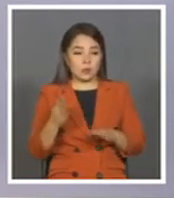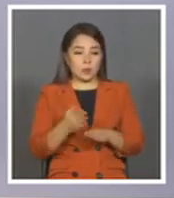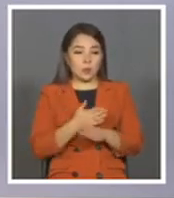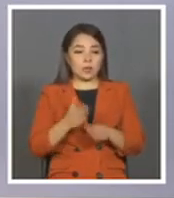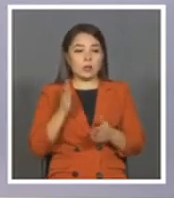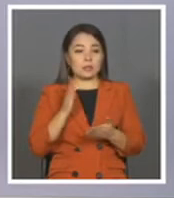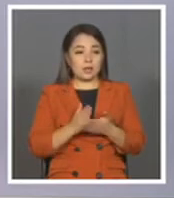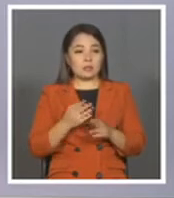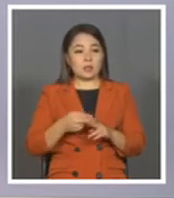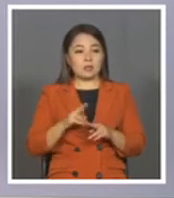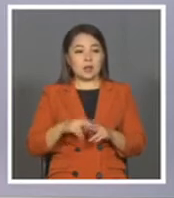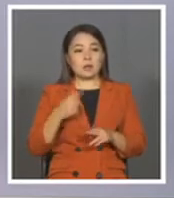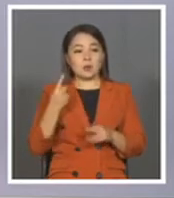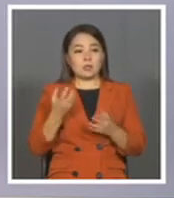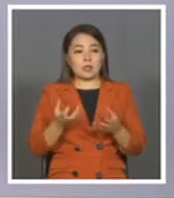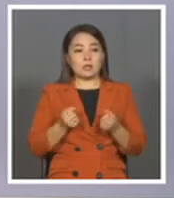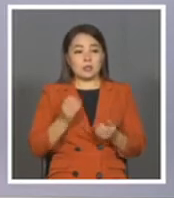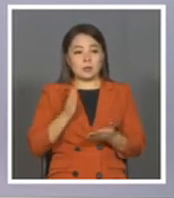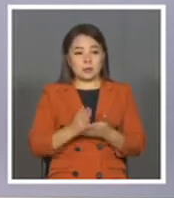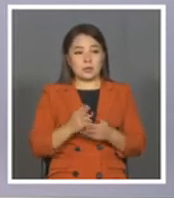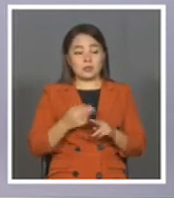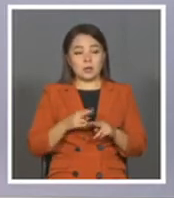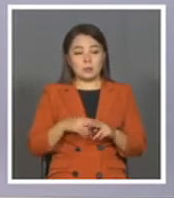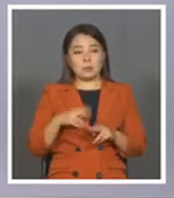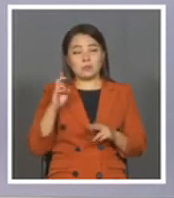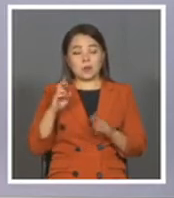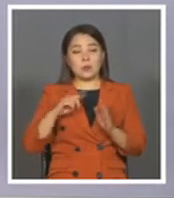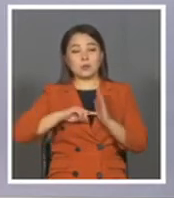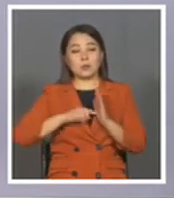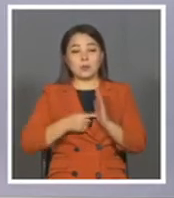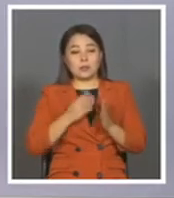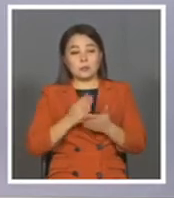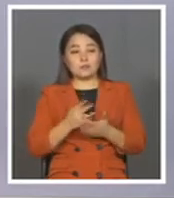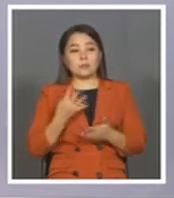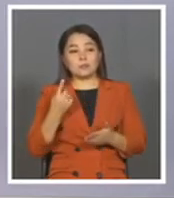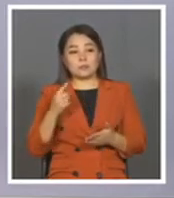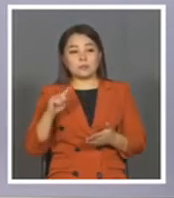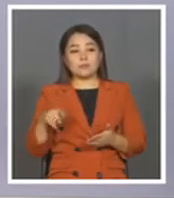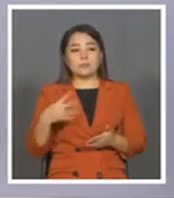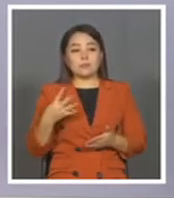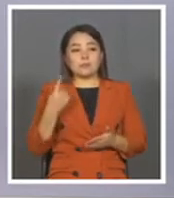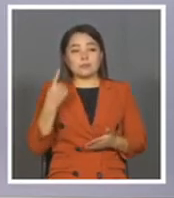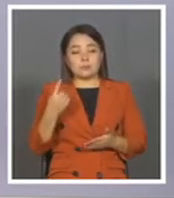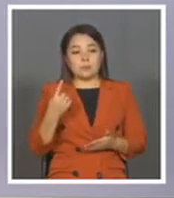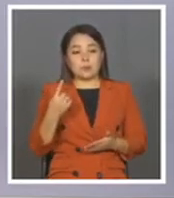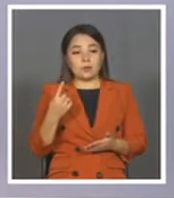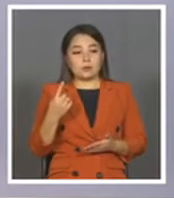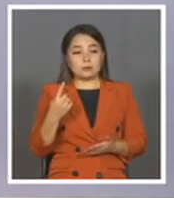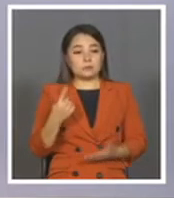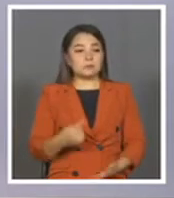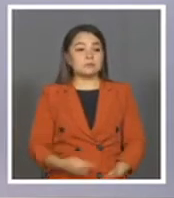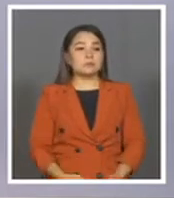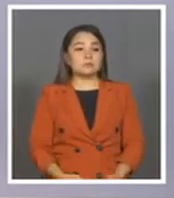бөлініп, оның біреу алынған. Демек, Б нүктесінің координаты 1,4 екен.